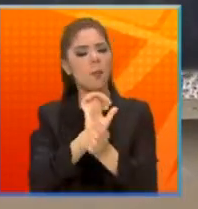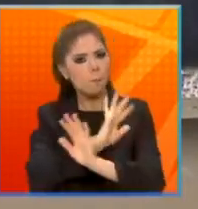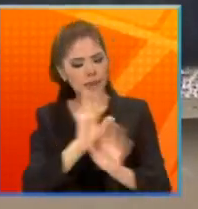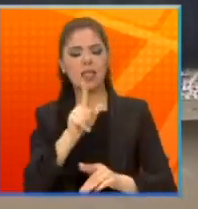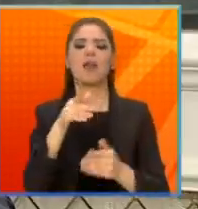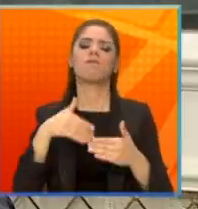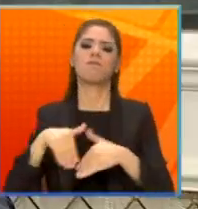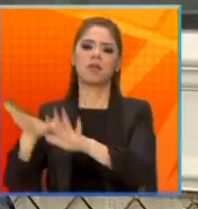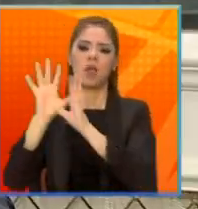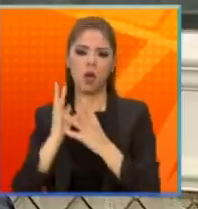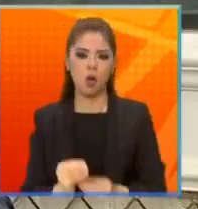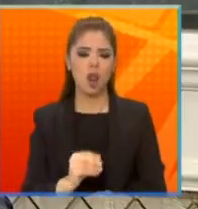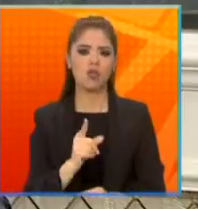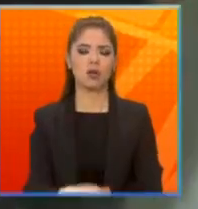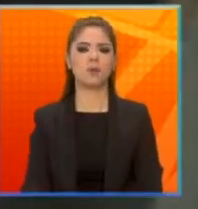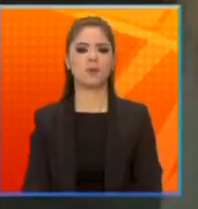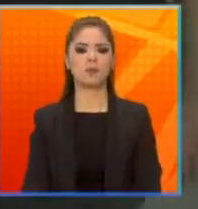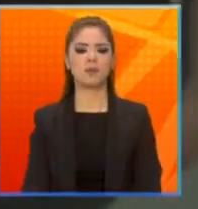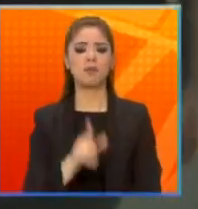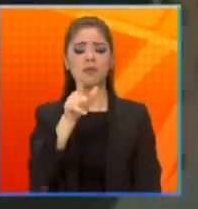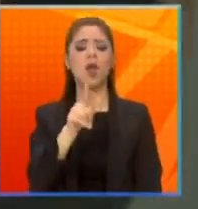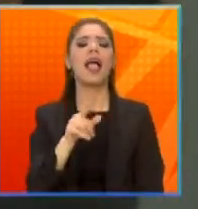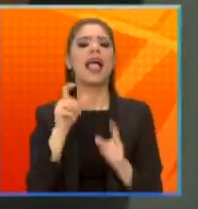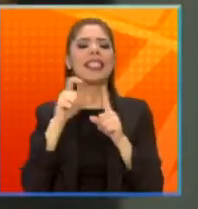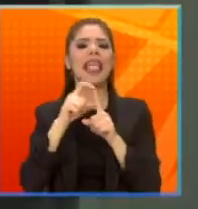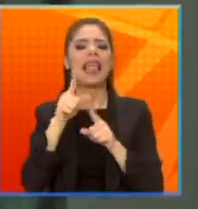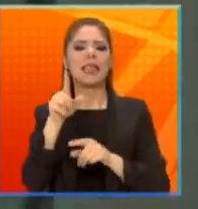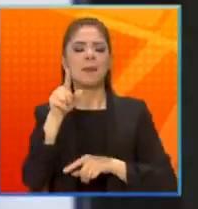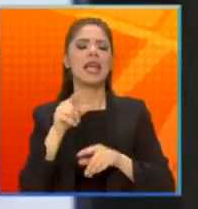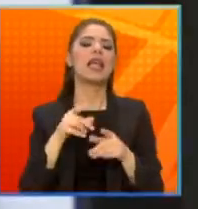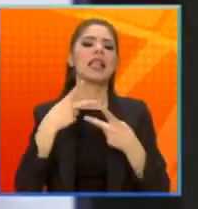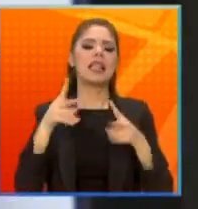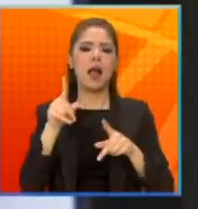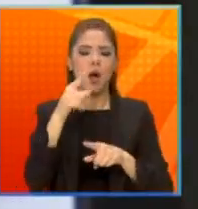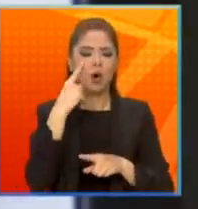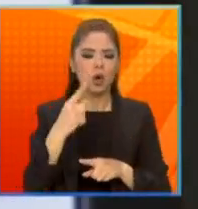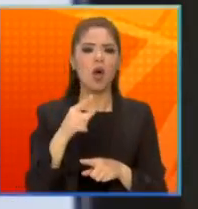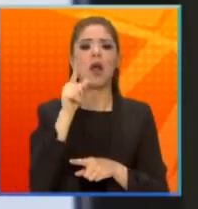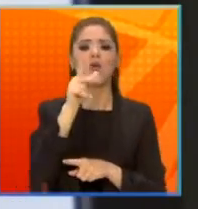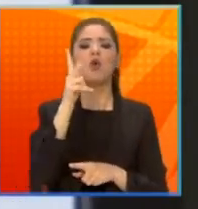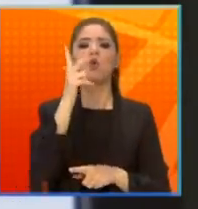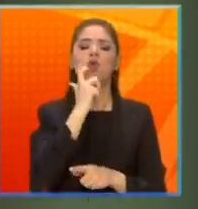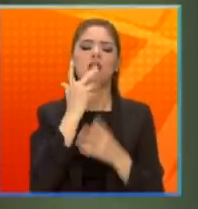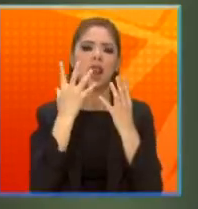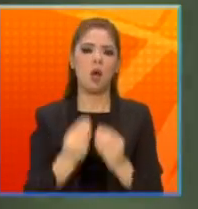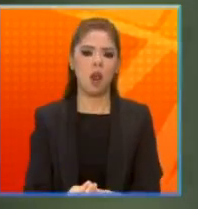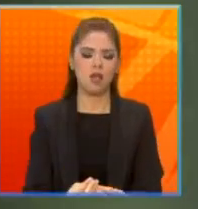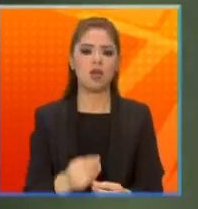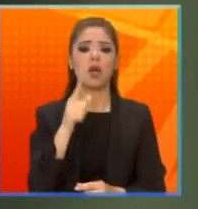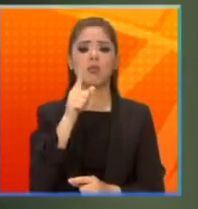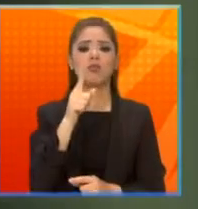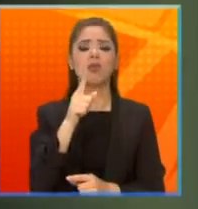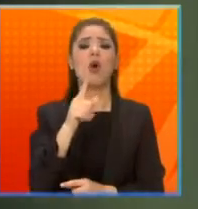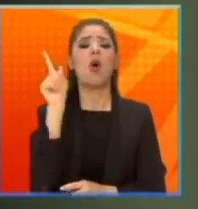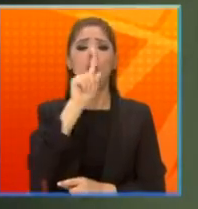düzgün Tutuklu ve hükümlünün denetimli serbestlik bir defaya mahsus olmak üzere üç yıl olarak uygulanacak